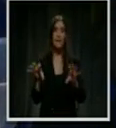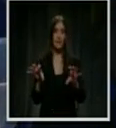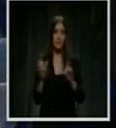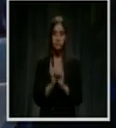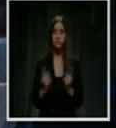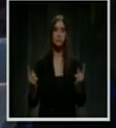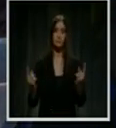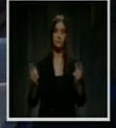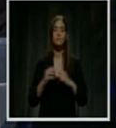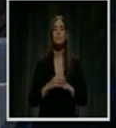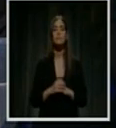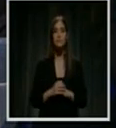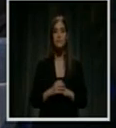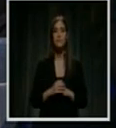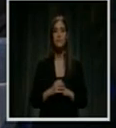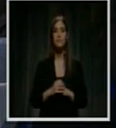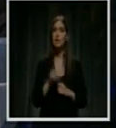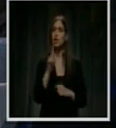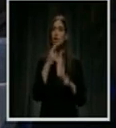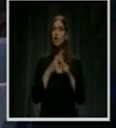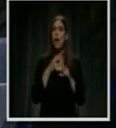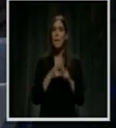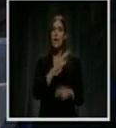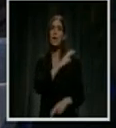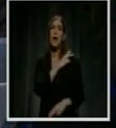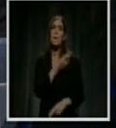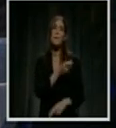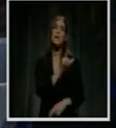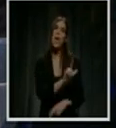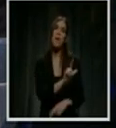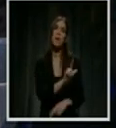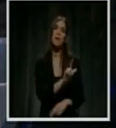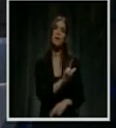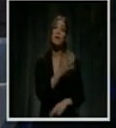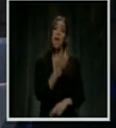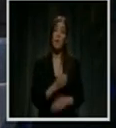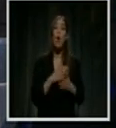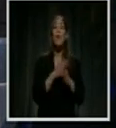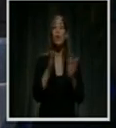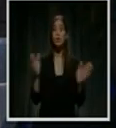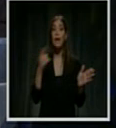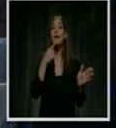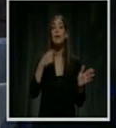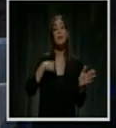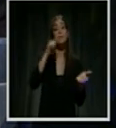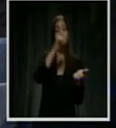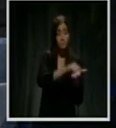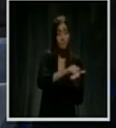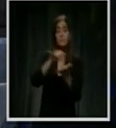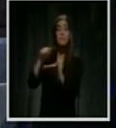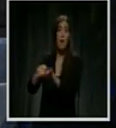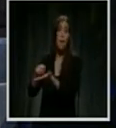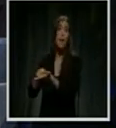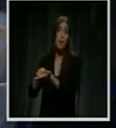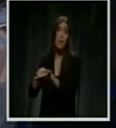stati. Taf x'għamel? Kellu l-opportunità li jagħmel dikjarazzjoni li jaqbel